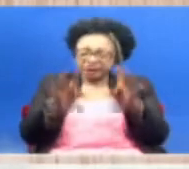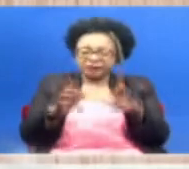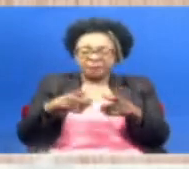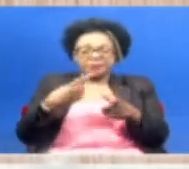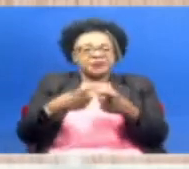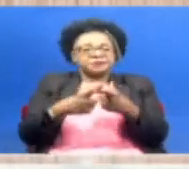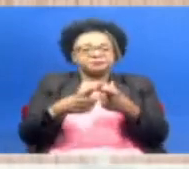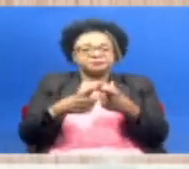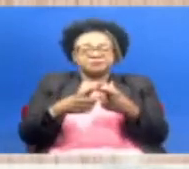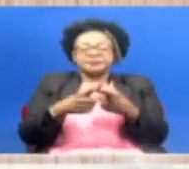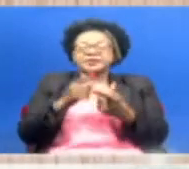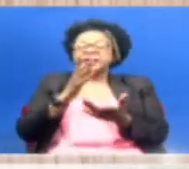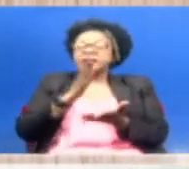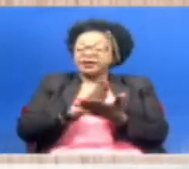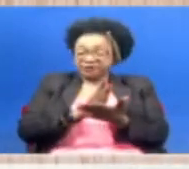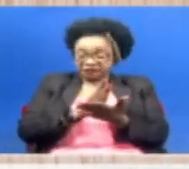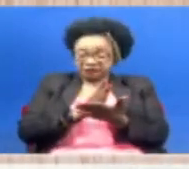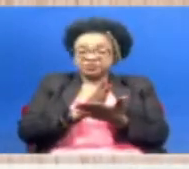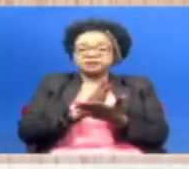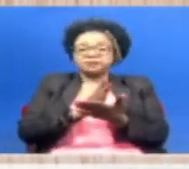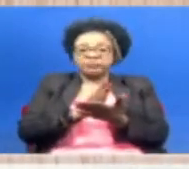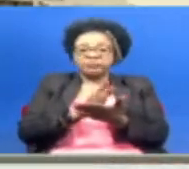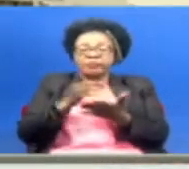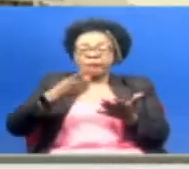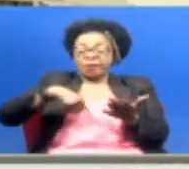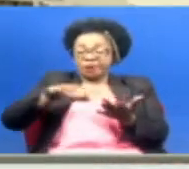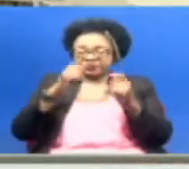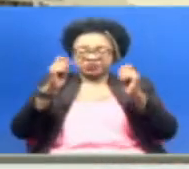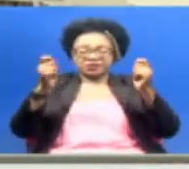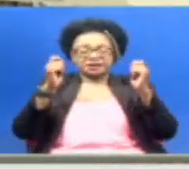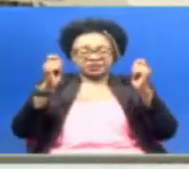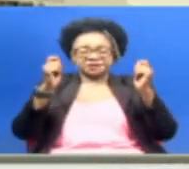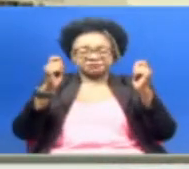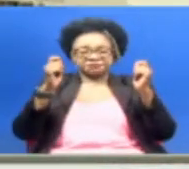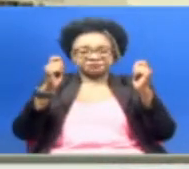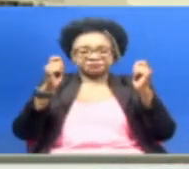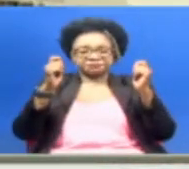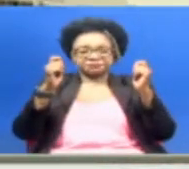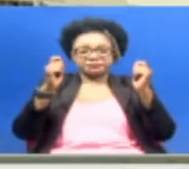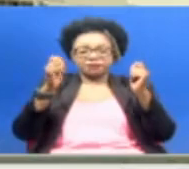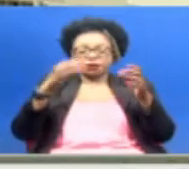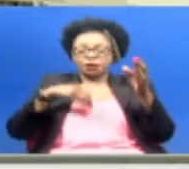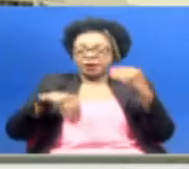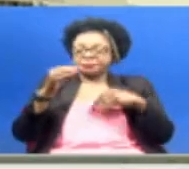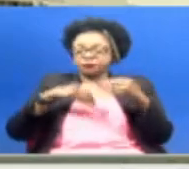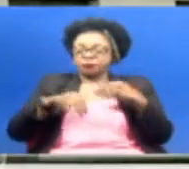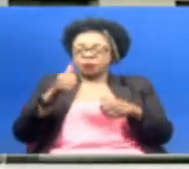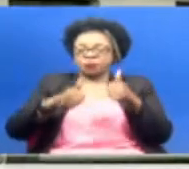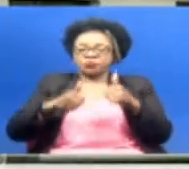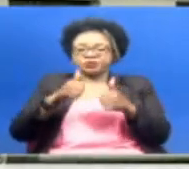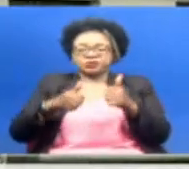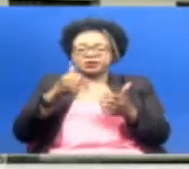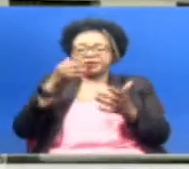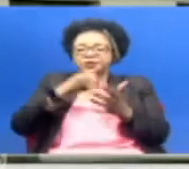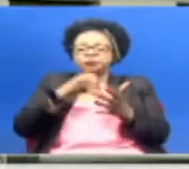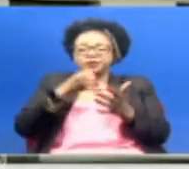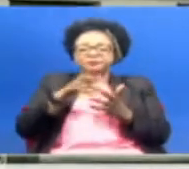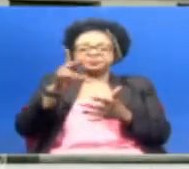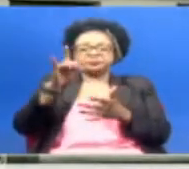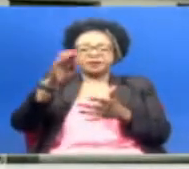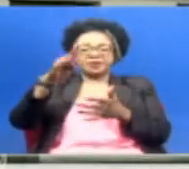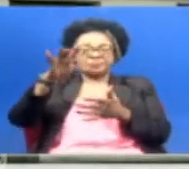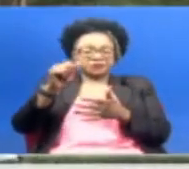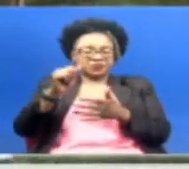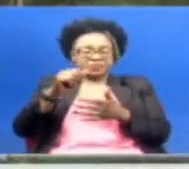but it's a reality that we will go on strike. Zaidi, ufisadi ulioikumba sekta ya afya umesababisha serikali ya Kenya